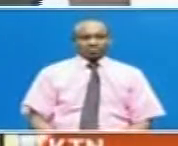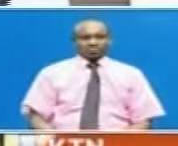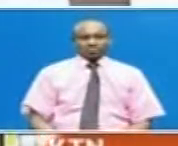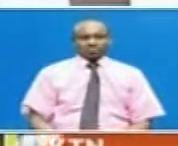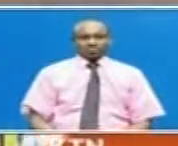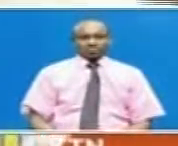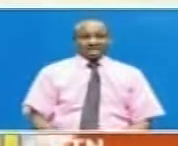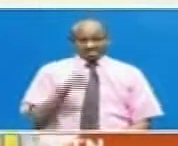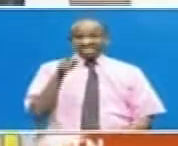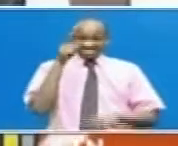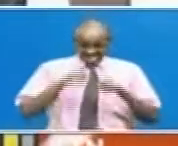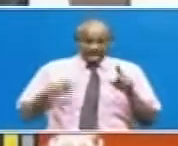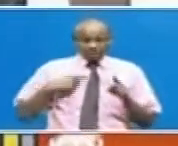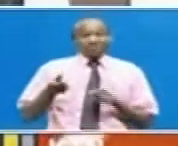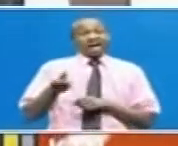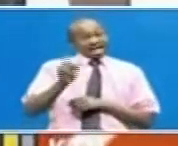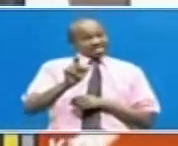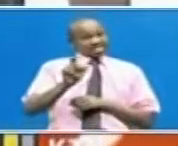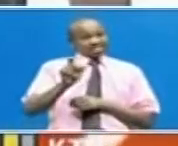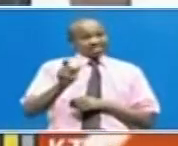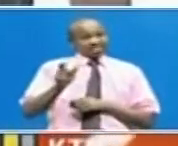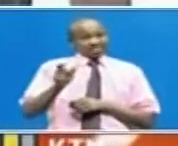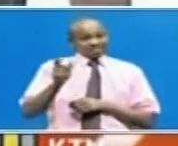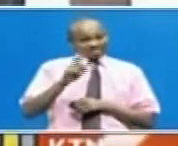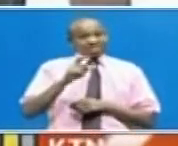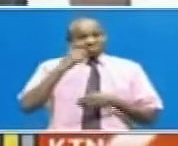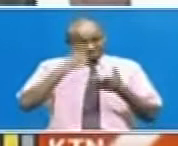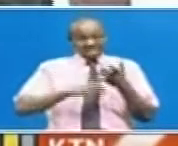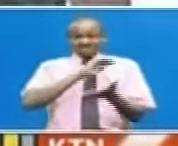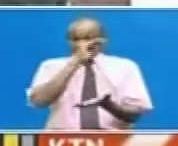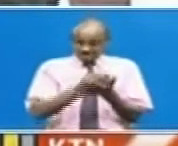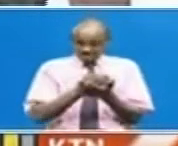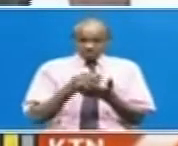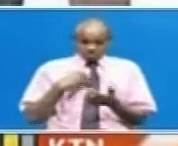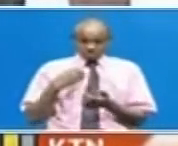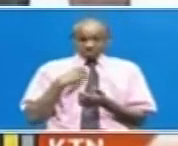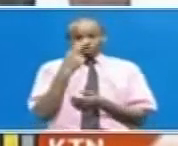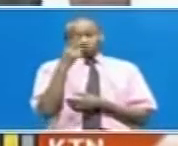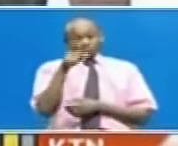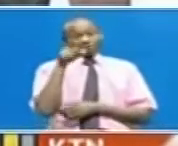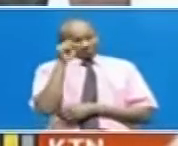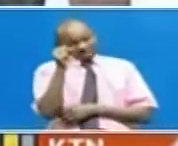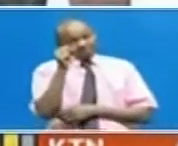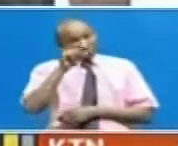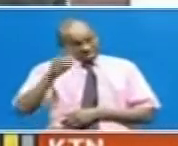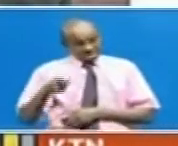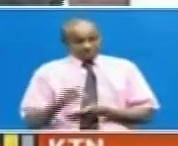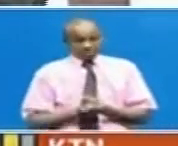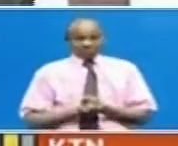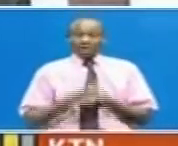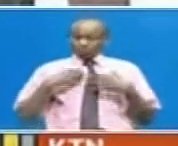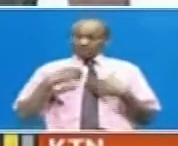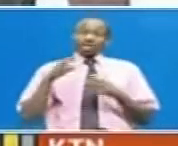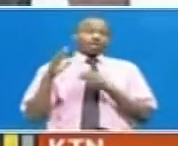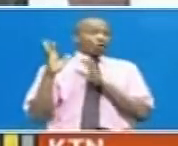Because this year we have increased the prize fund from 2 million to 2.5 million and we are